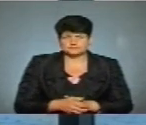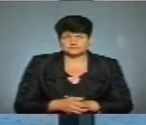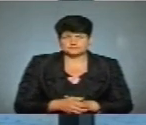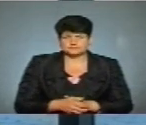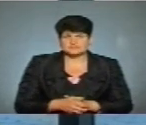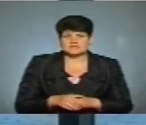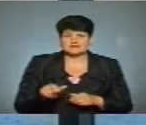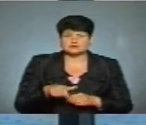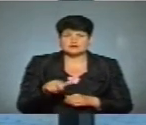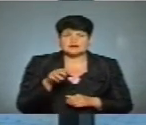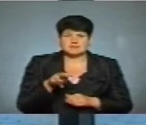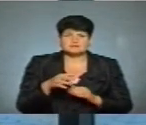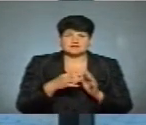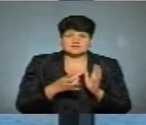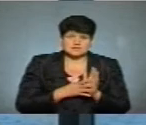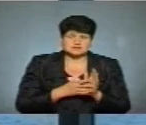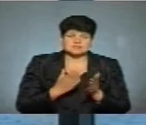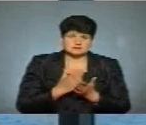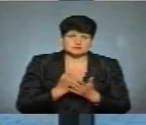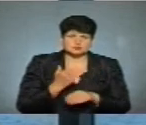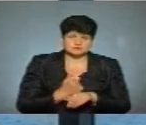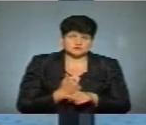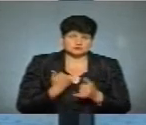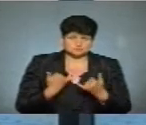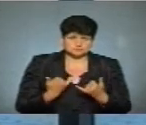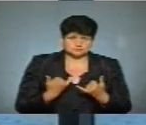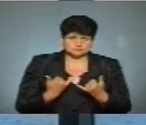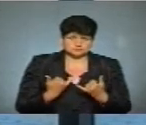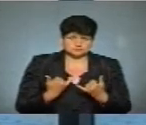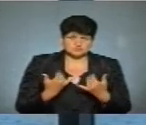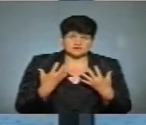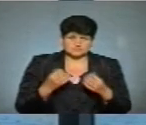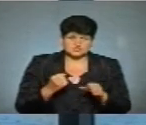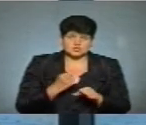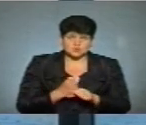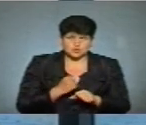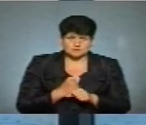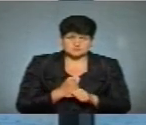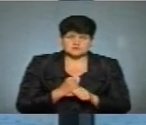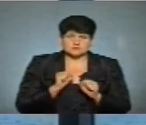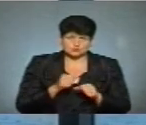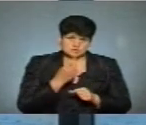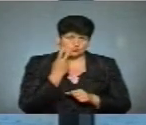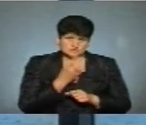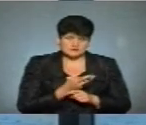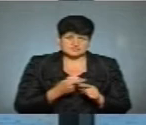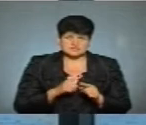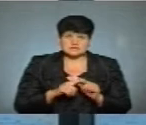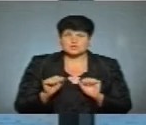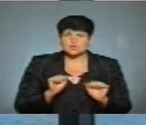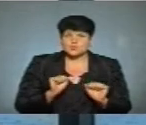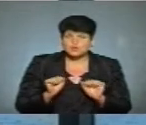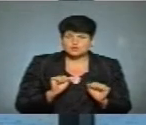Траса М-19, яка стоїть сьогодні в пріоритеті, і відповідно вже робиться, можна подивитись на це. І уряд,